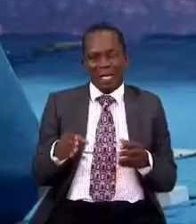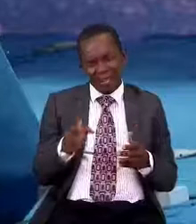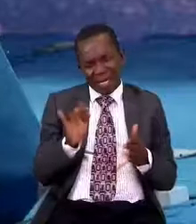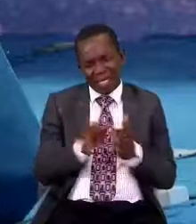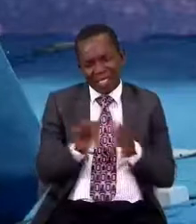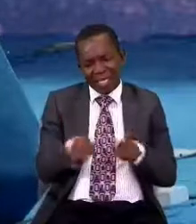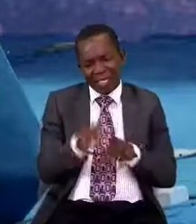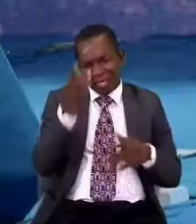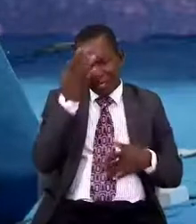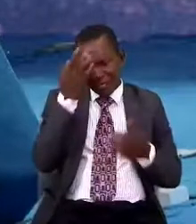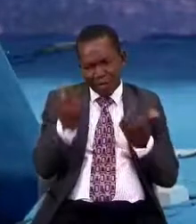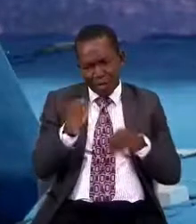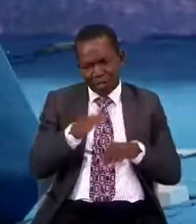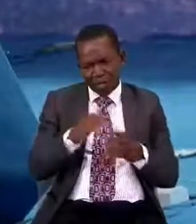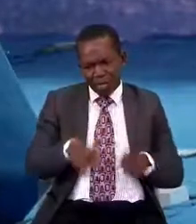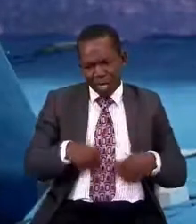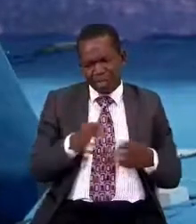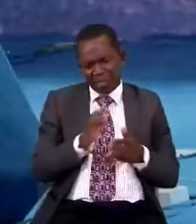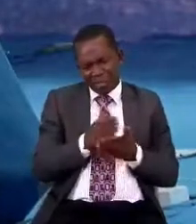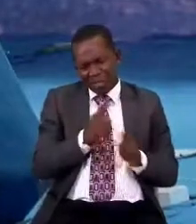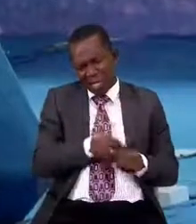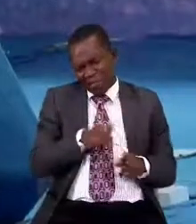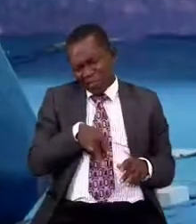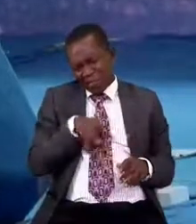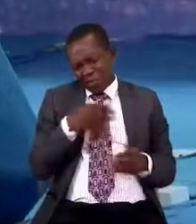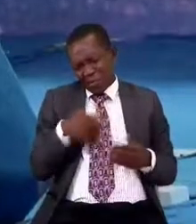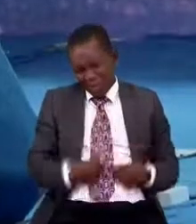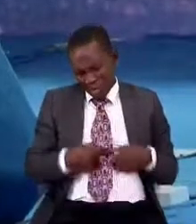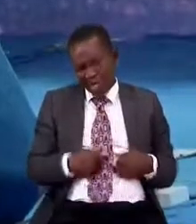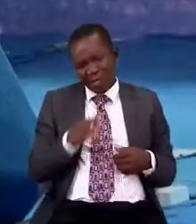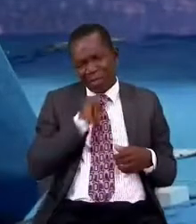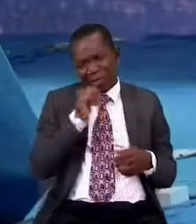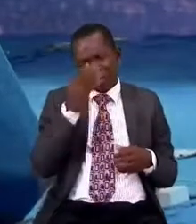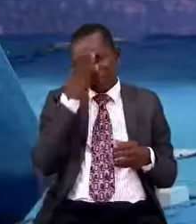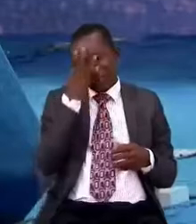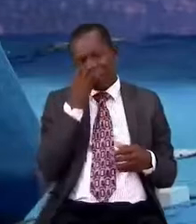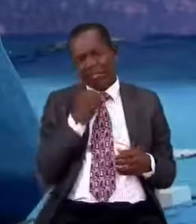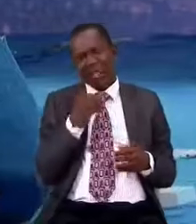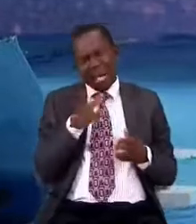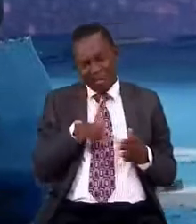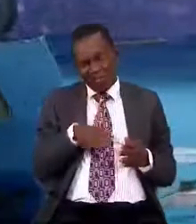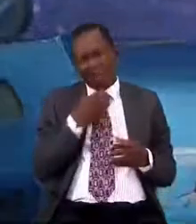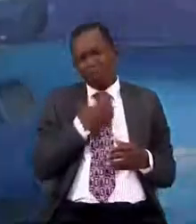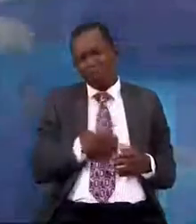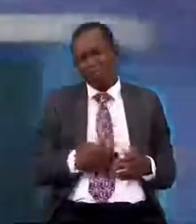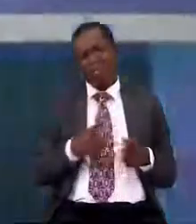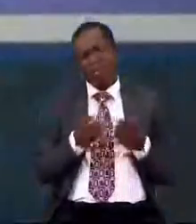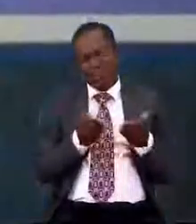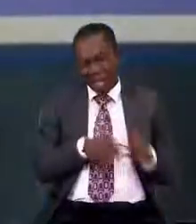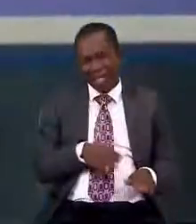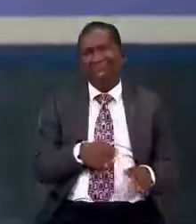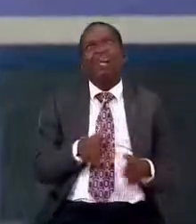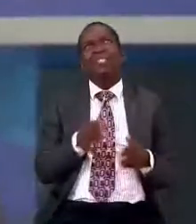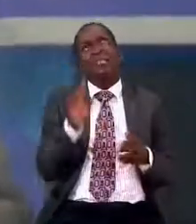tu dis que la mort, où es-tu? Je te cherche. Tu peux venir maintenant. Et Satan